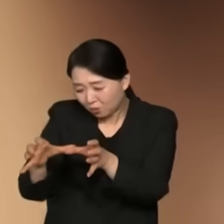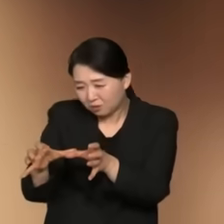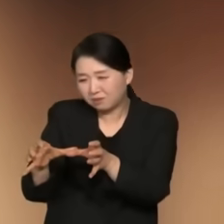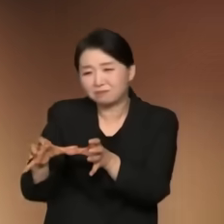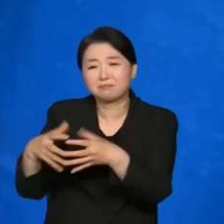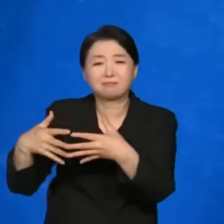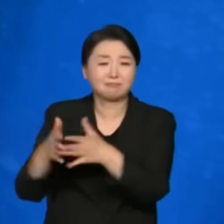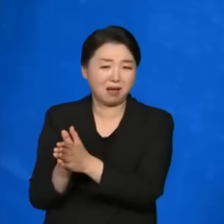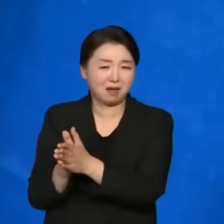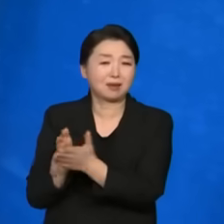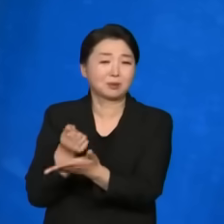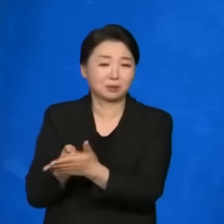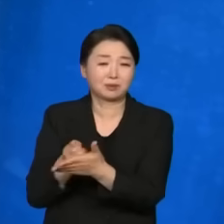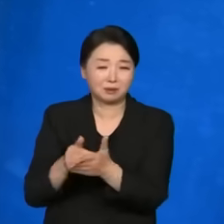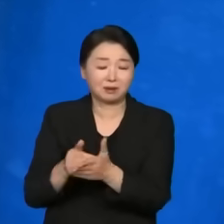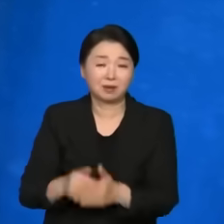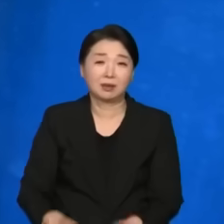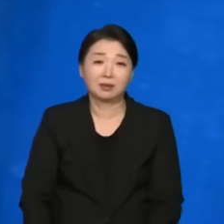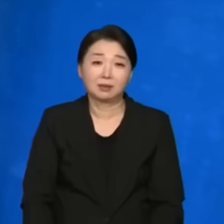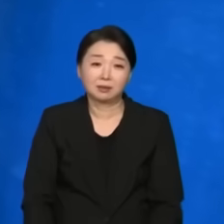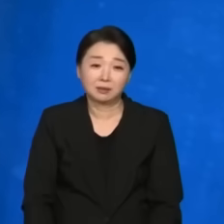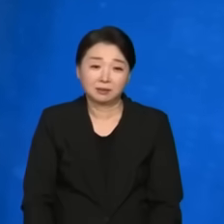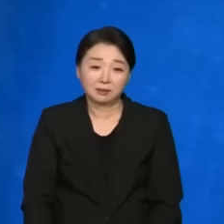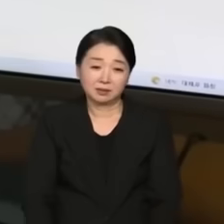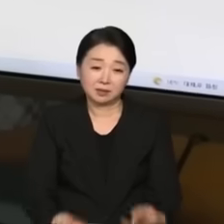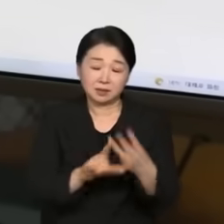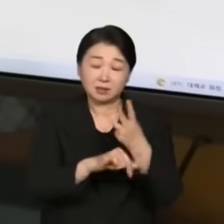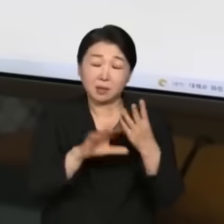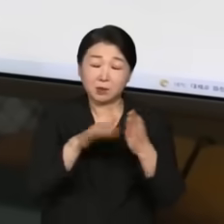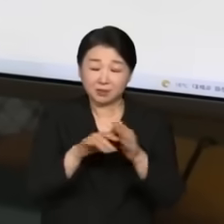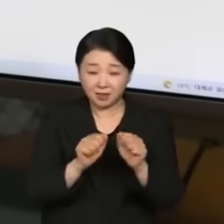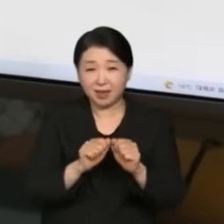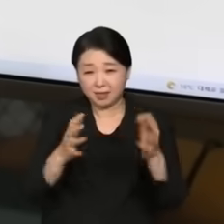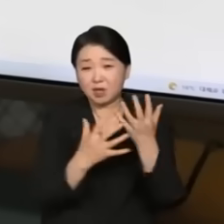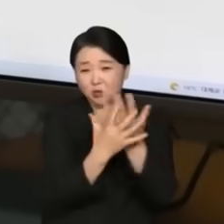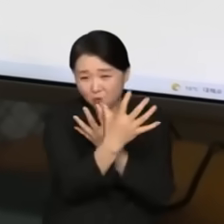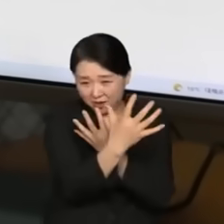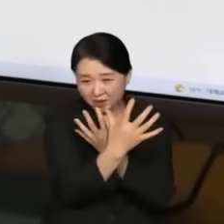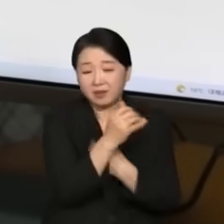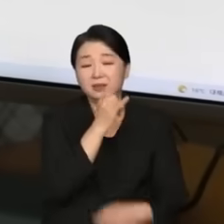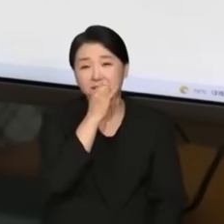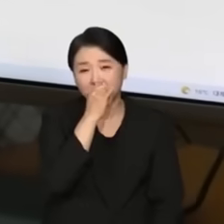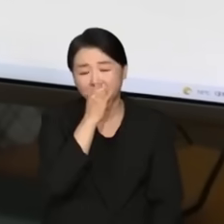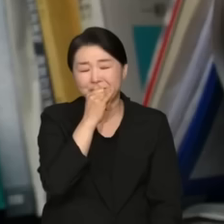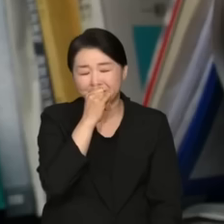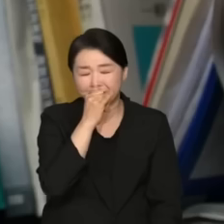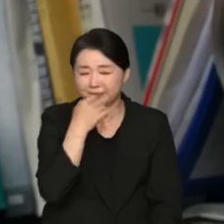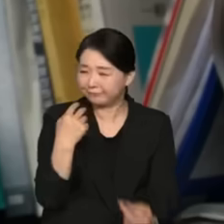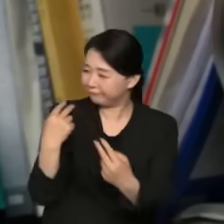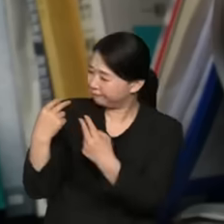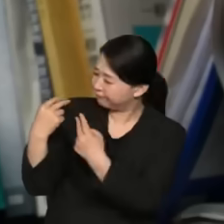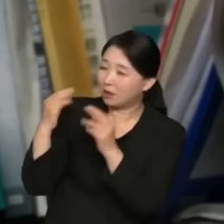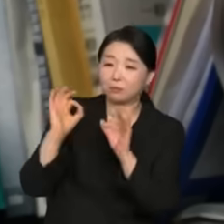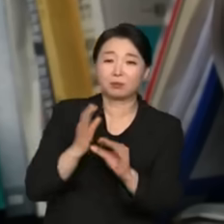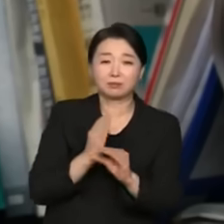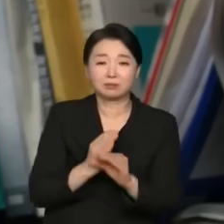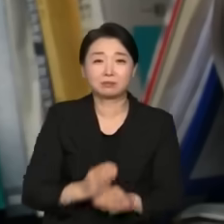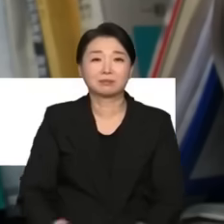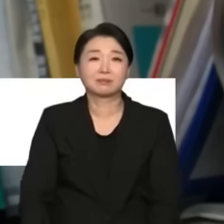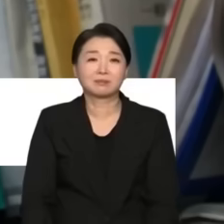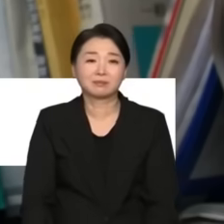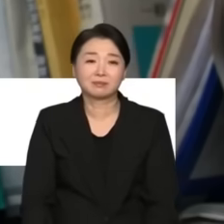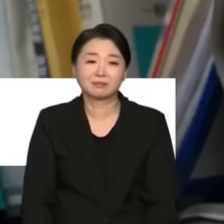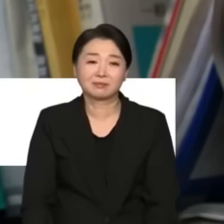하니까 다음 달 해산 총회를 앞두고 송 처장은 자신이 걸어온 길을 돌아보고 있습니다 내